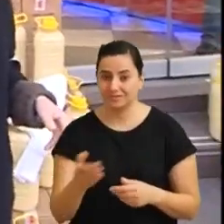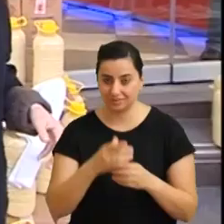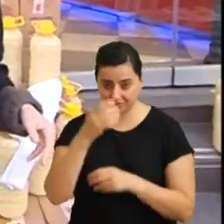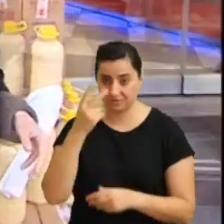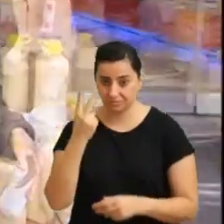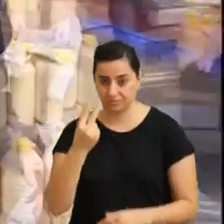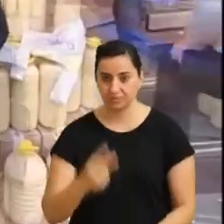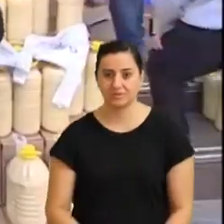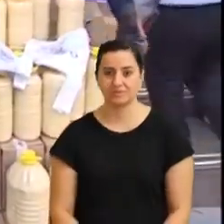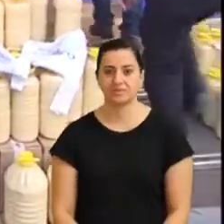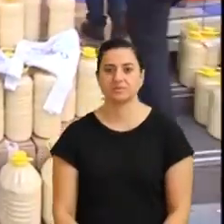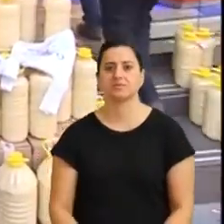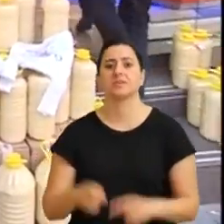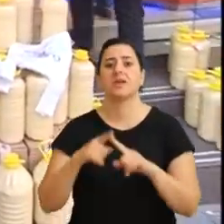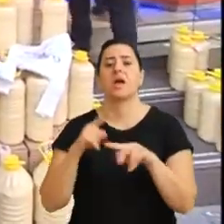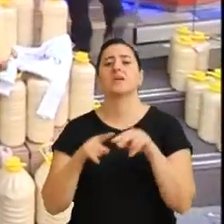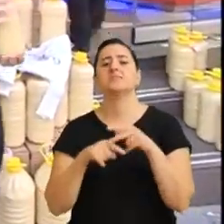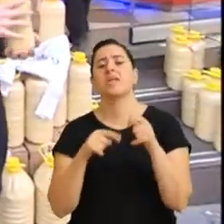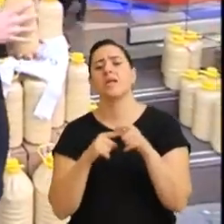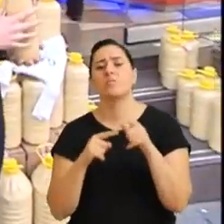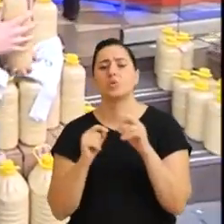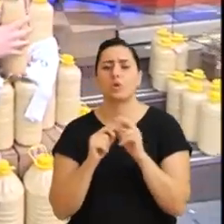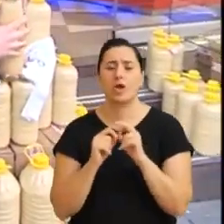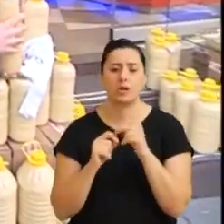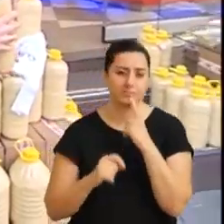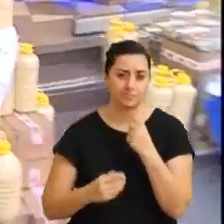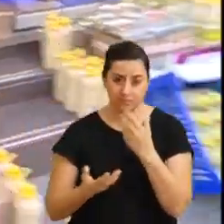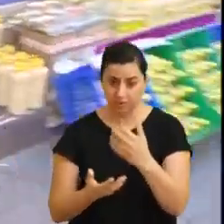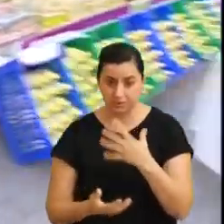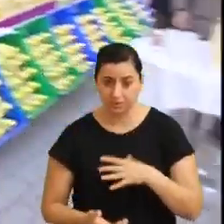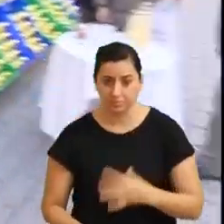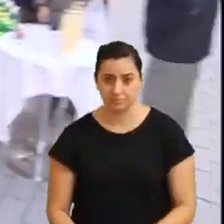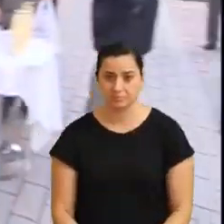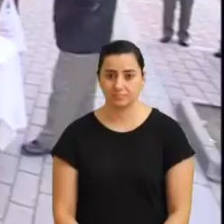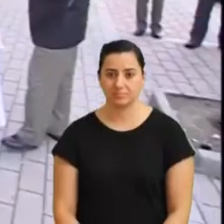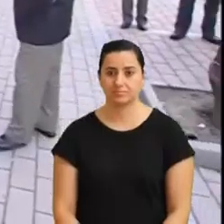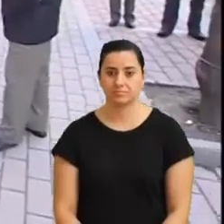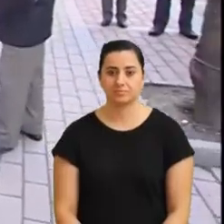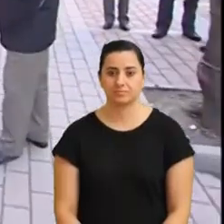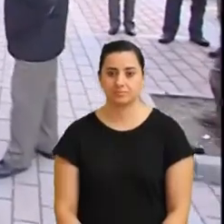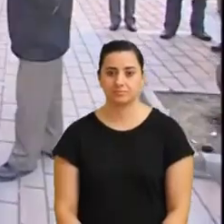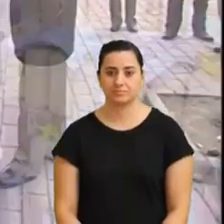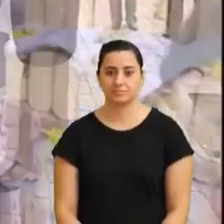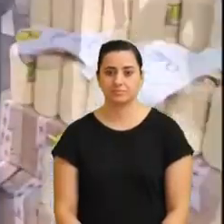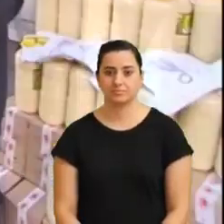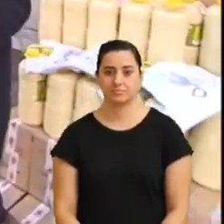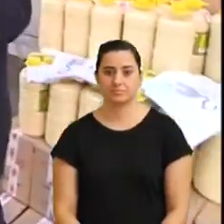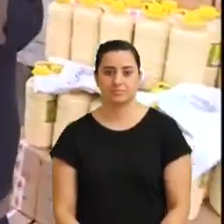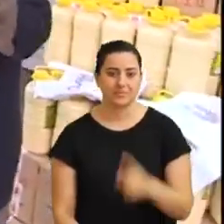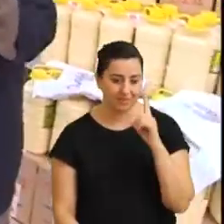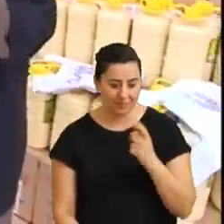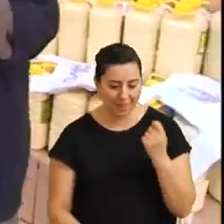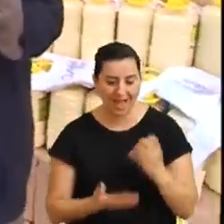şişesi 2,5'dan. Taze bozalar bunlar. Size de vereyim amca. Buyurun. İlk